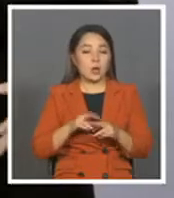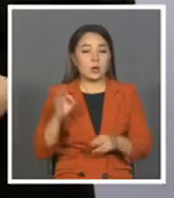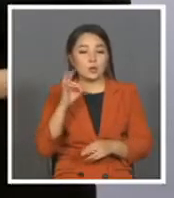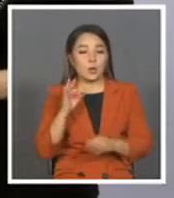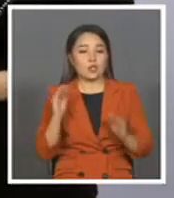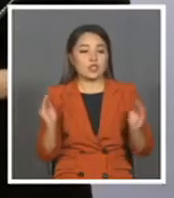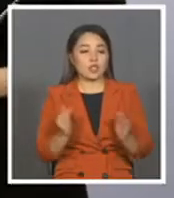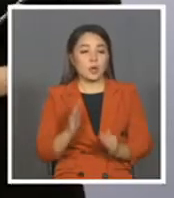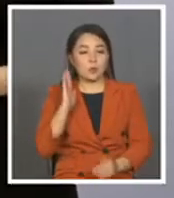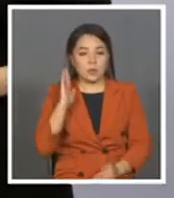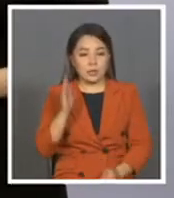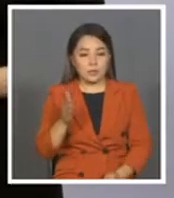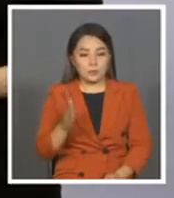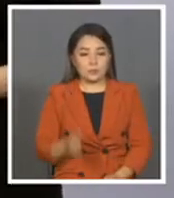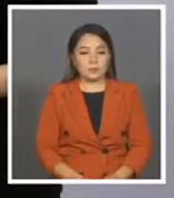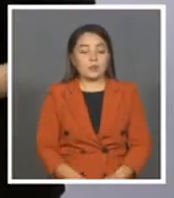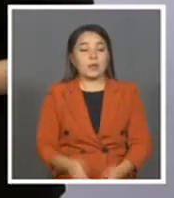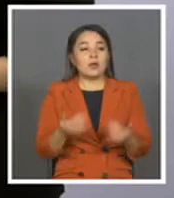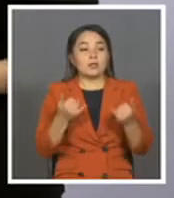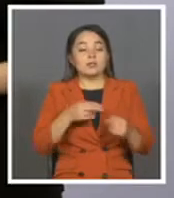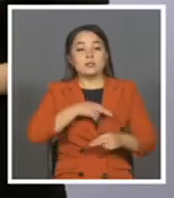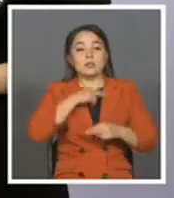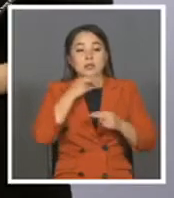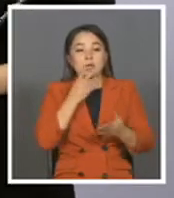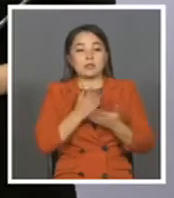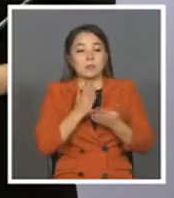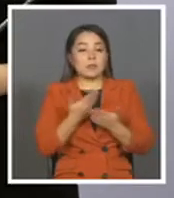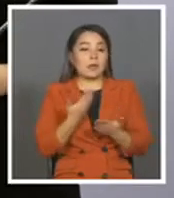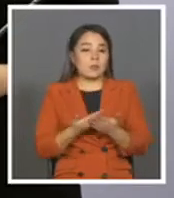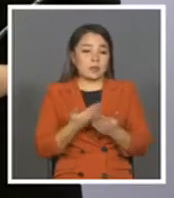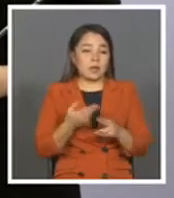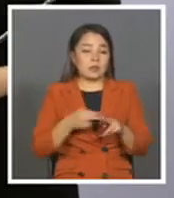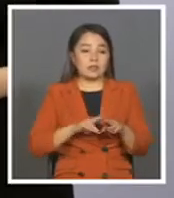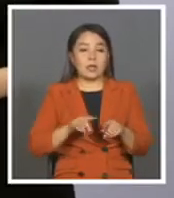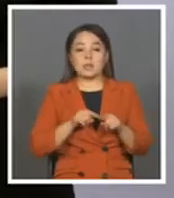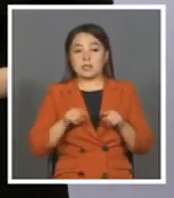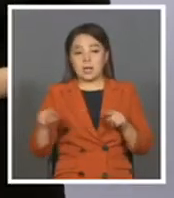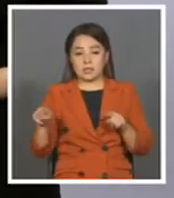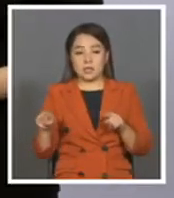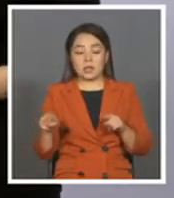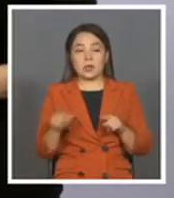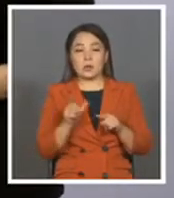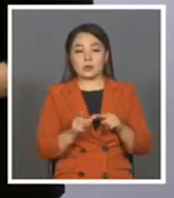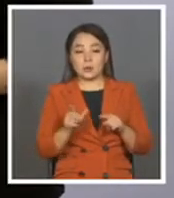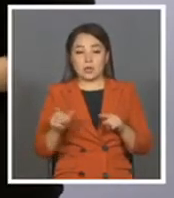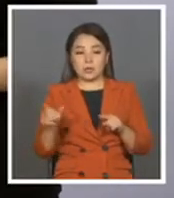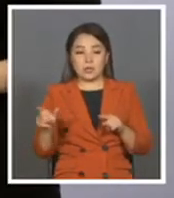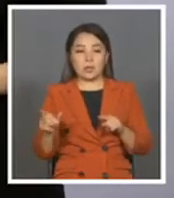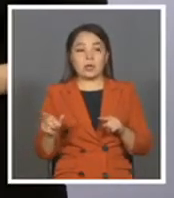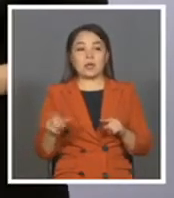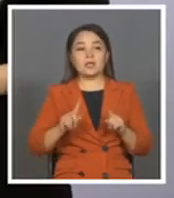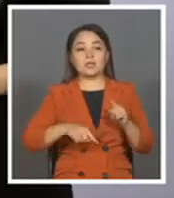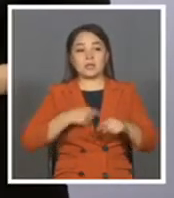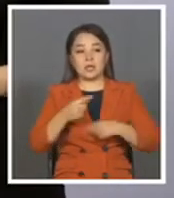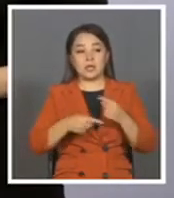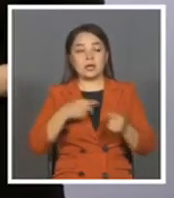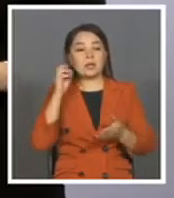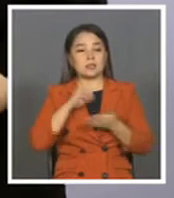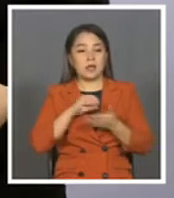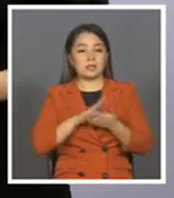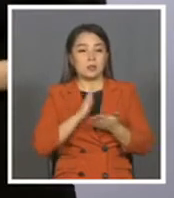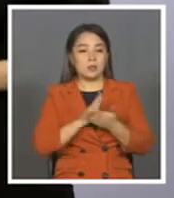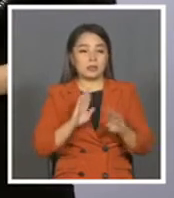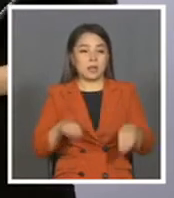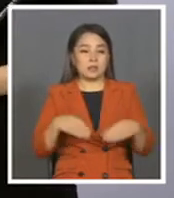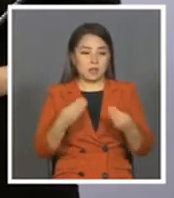Ал енді біз мынадай мысал қарастырайық. Бізге координаттық түзуде келесі сандар берілген екен. Осы